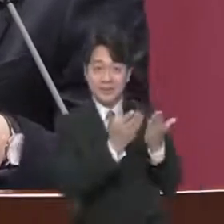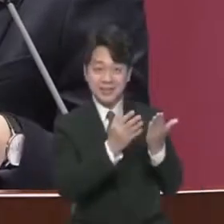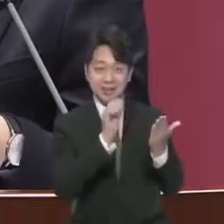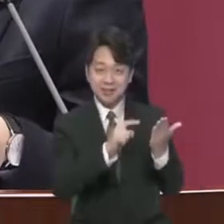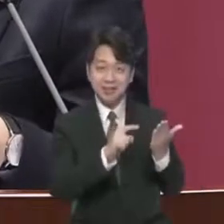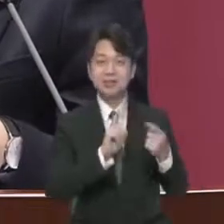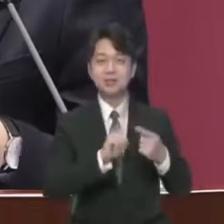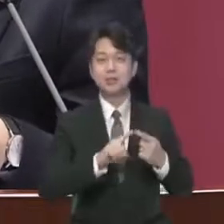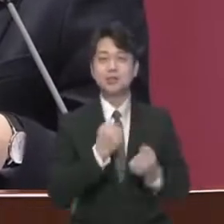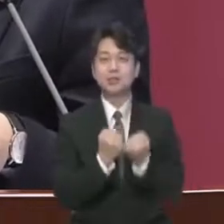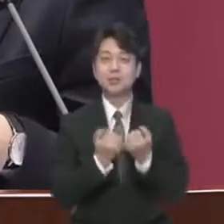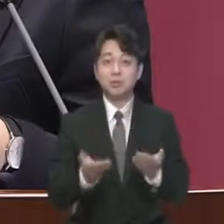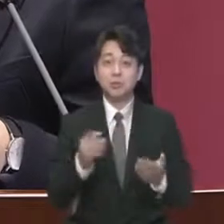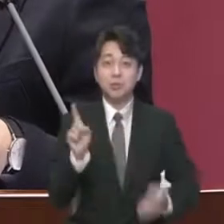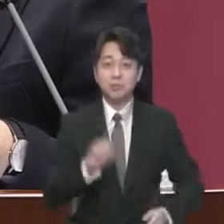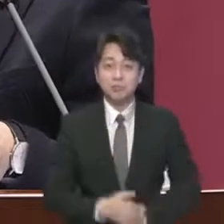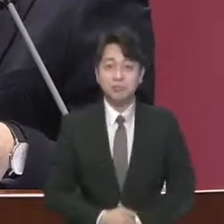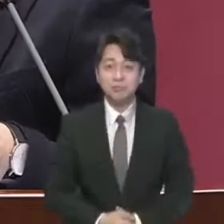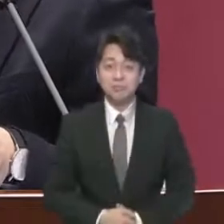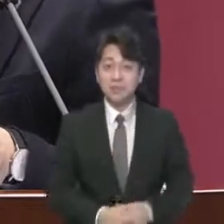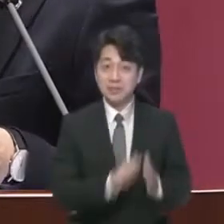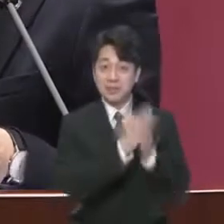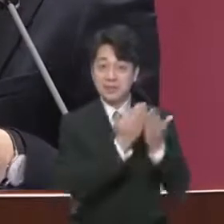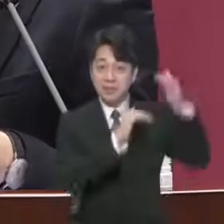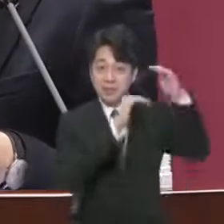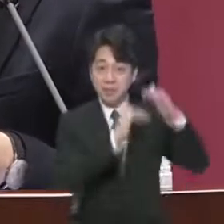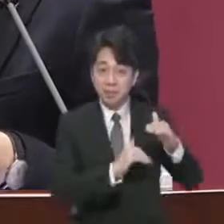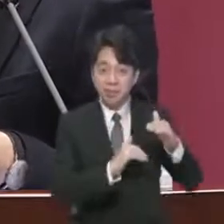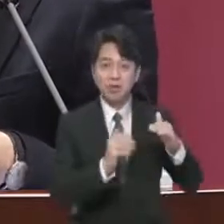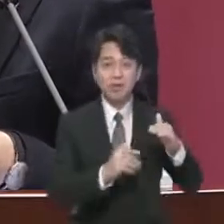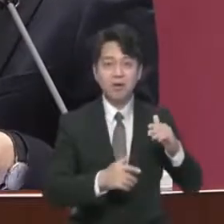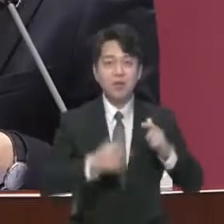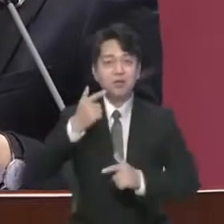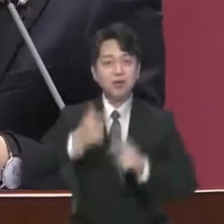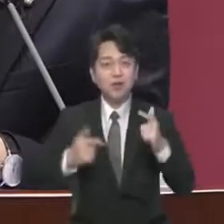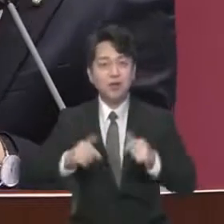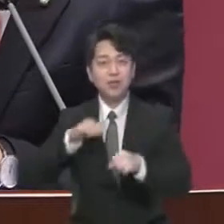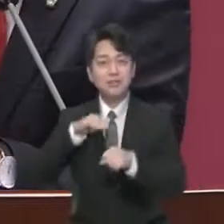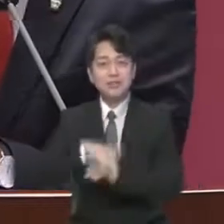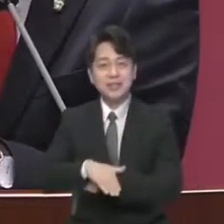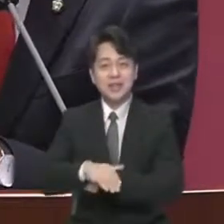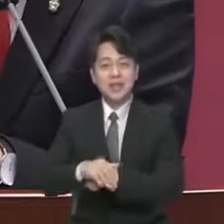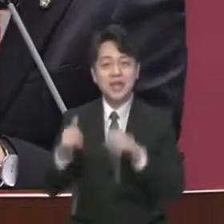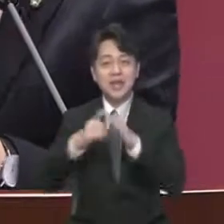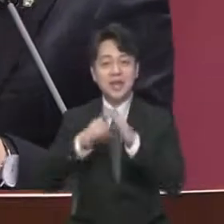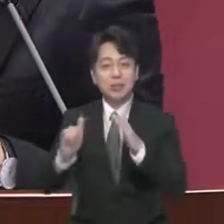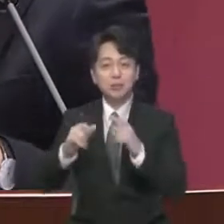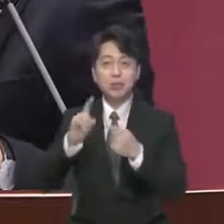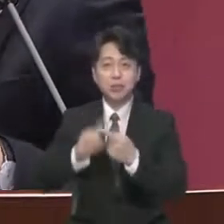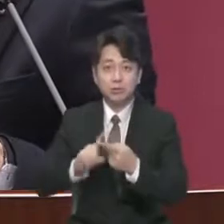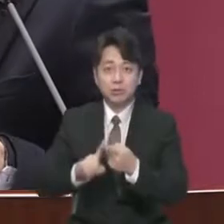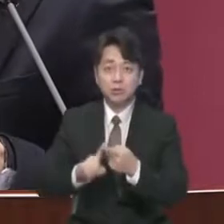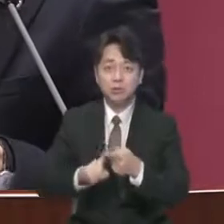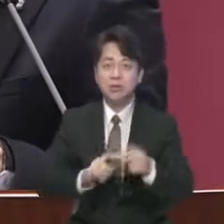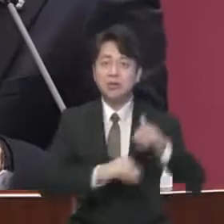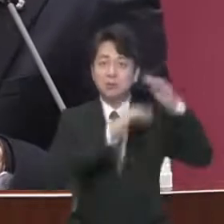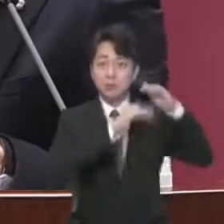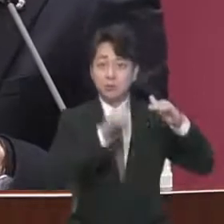있는데 여기에 대해서 일각에서는 다양한 가족의 유형에 대해서 일찍부터 교육해야 된다고 말하고 있습니다. 부총리께서 알고 계신 가족의 유형에 뭐가 있습니까?